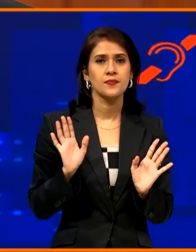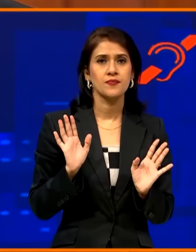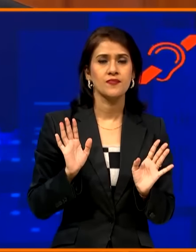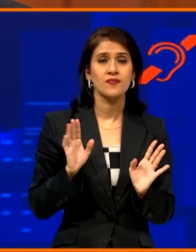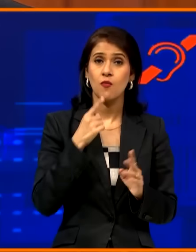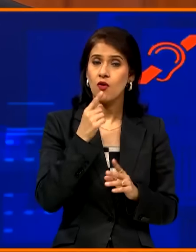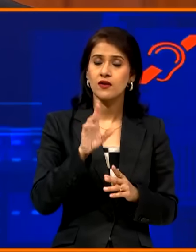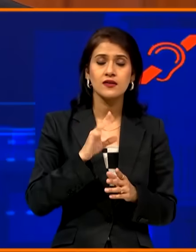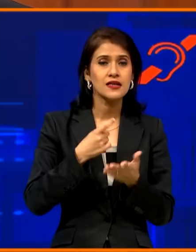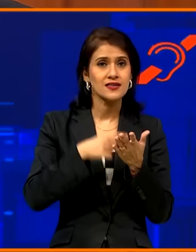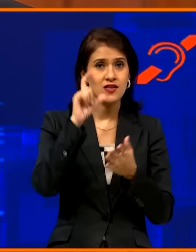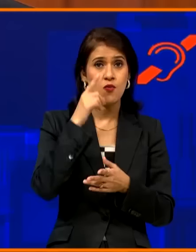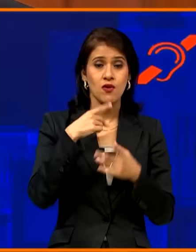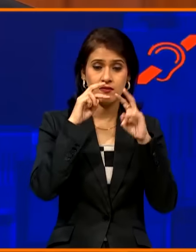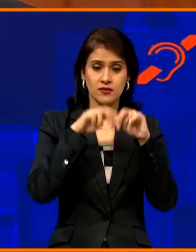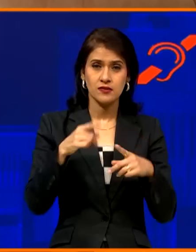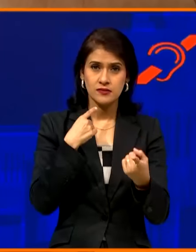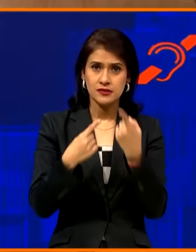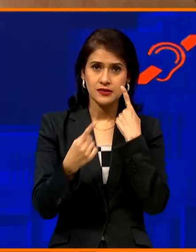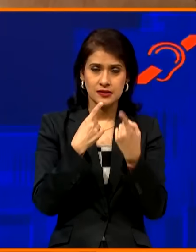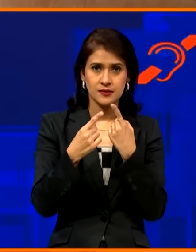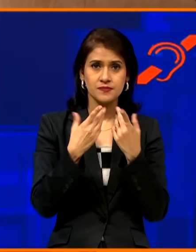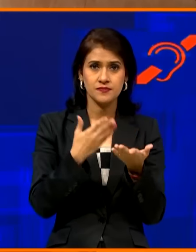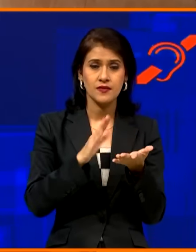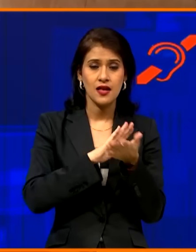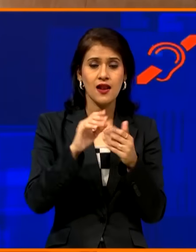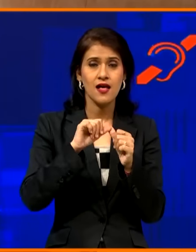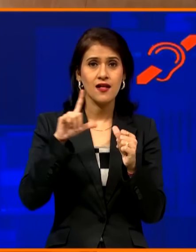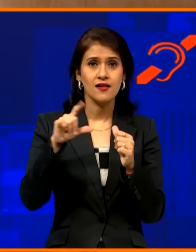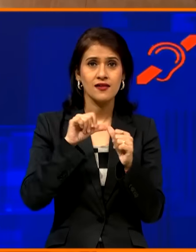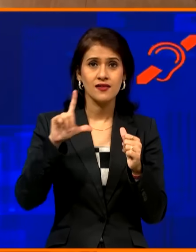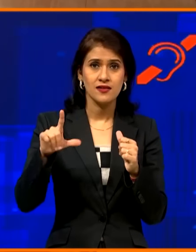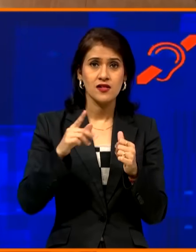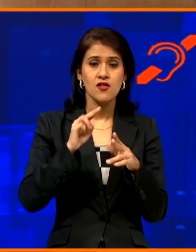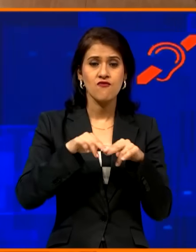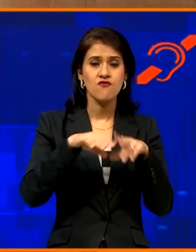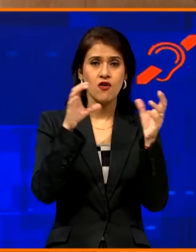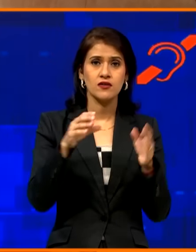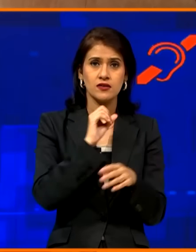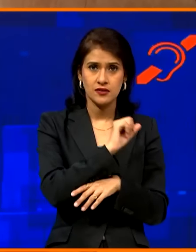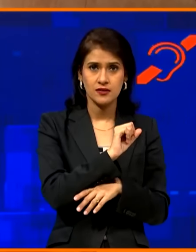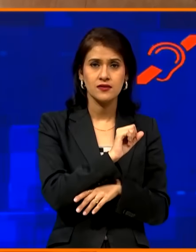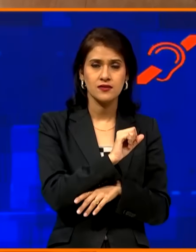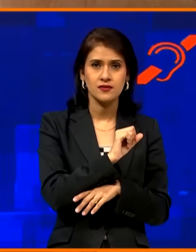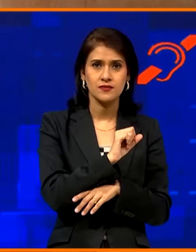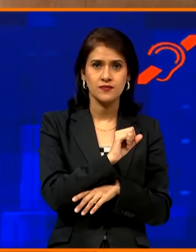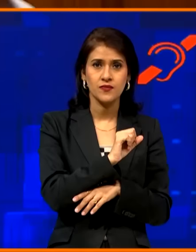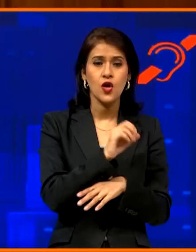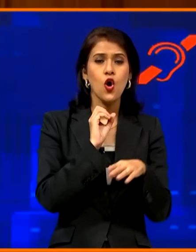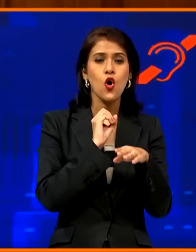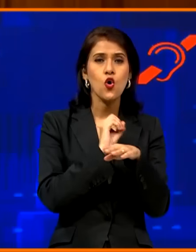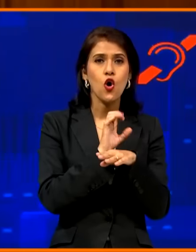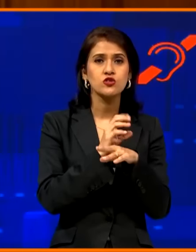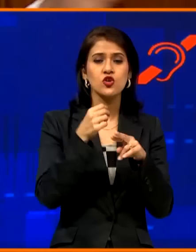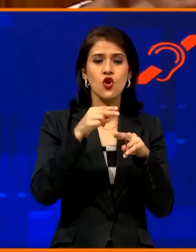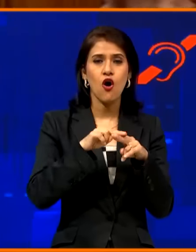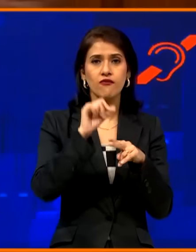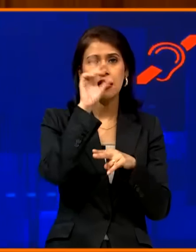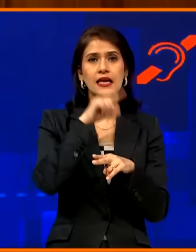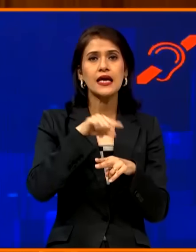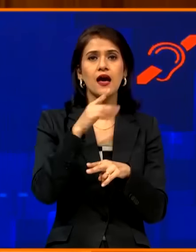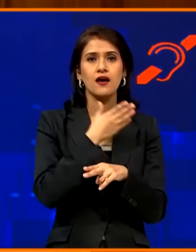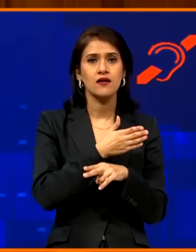गया हलाल कंसल ऑफ इंडिया के जरिए प्रोडक्ट्स के बिना वेरिफिकेशन के देखिए ये हलाल कांसिल ऑफ इंडिया अलग चीज है और